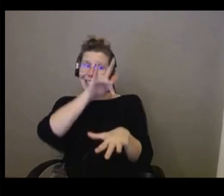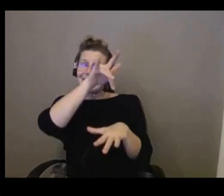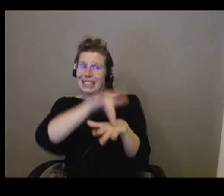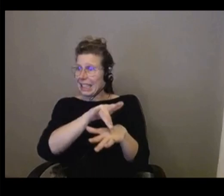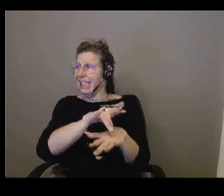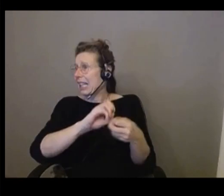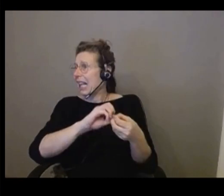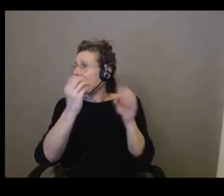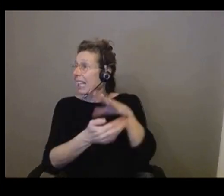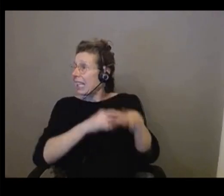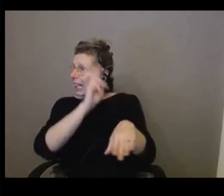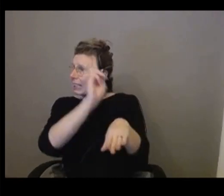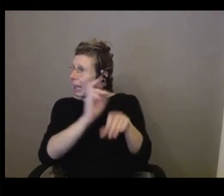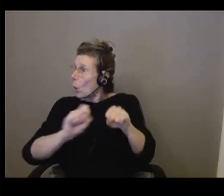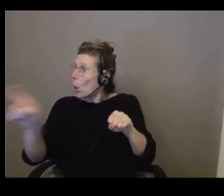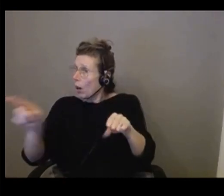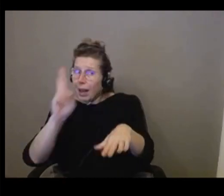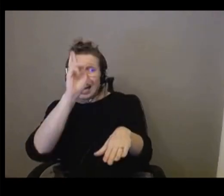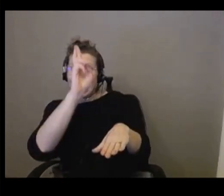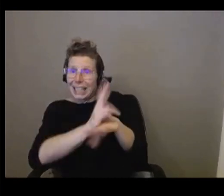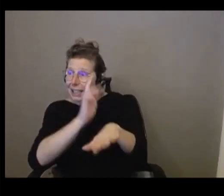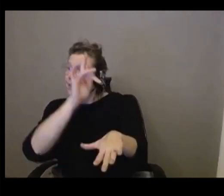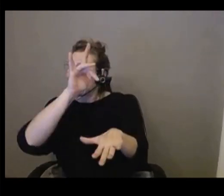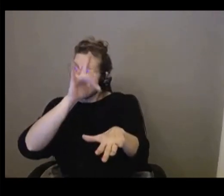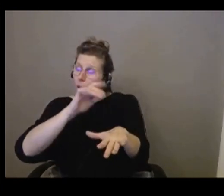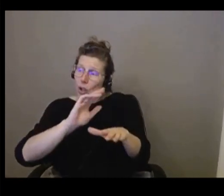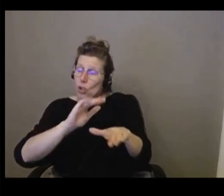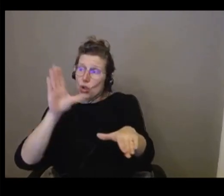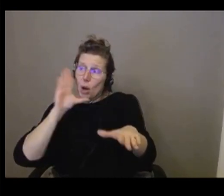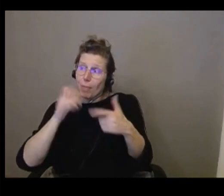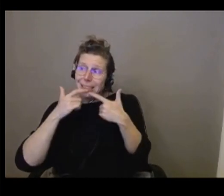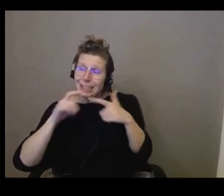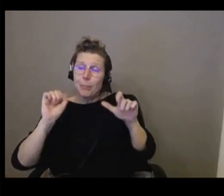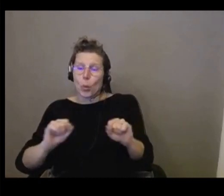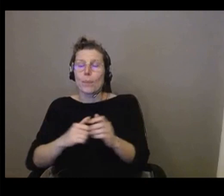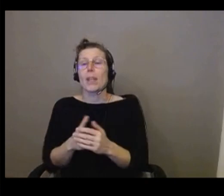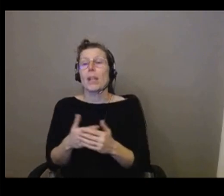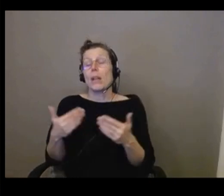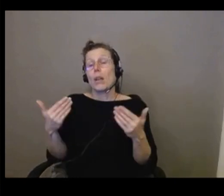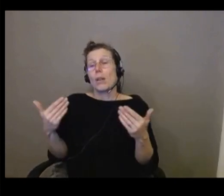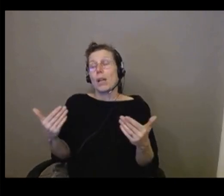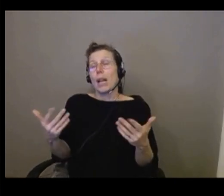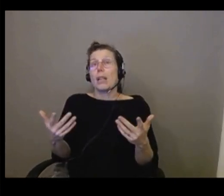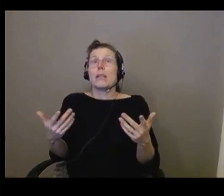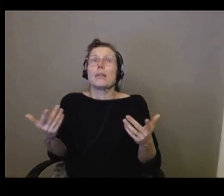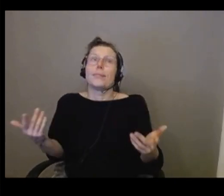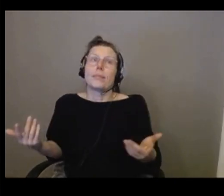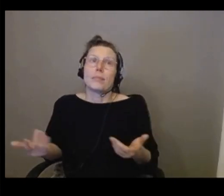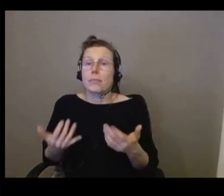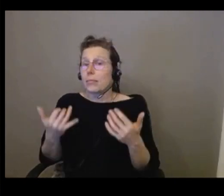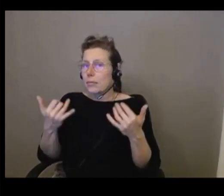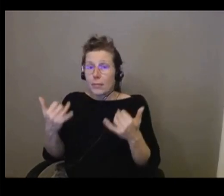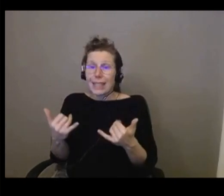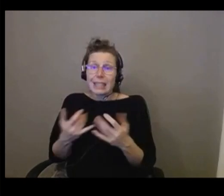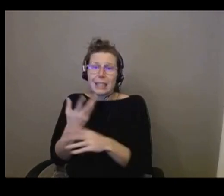donc, on doit adapter aussi ce qui se fait dans d'autres pays. Donc, à la France, ça va dans tous les sens. En fait, c'est le déploiement des bonnes pratiques,